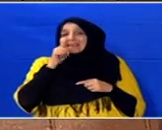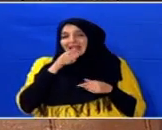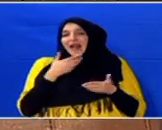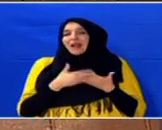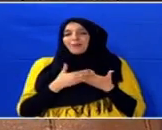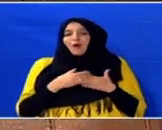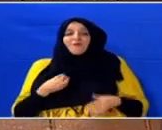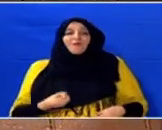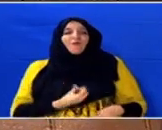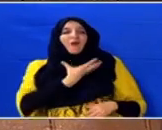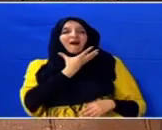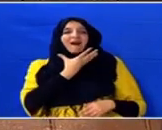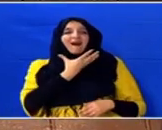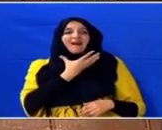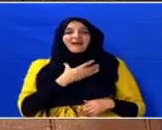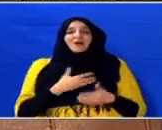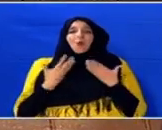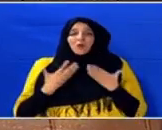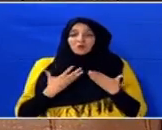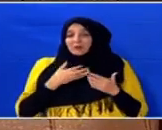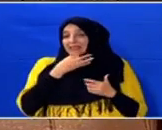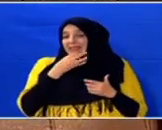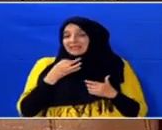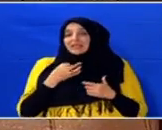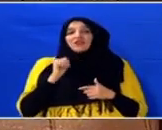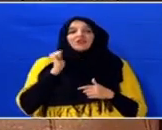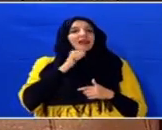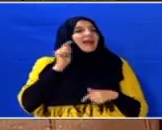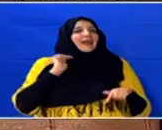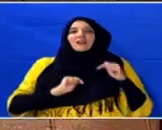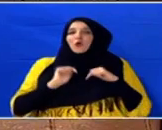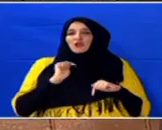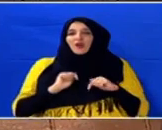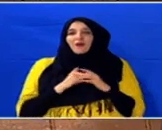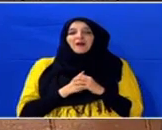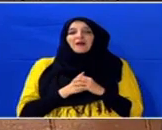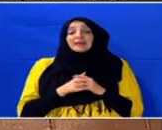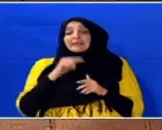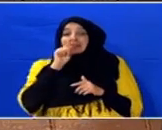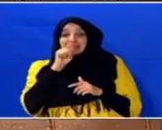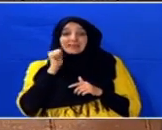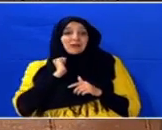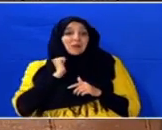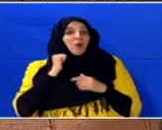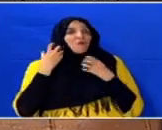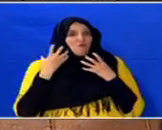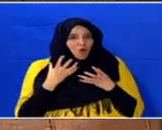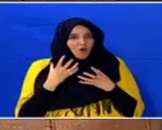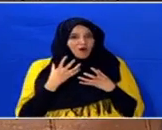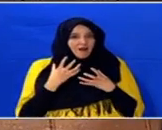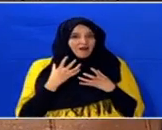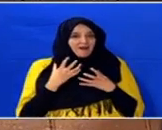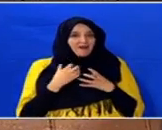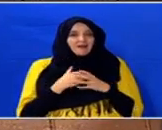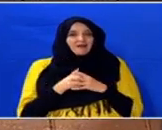كنا نتحدث عن القاعدة الذهبية الفقهية، الأصل براءة الذمة. والدتك نوت،